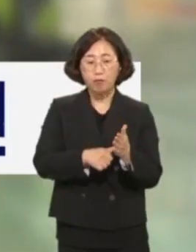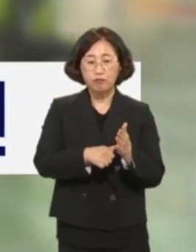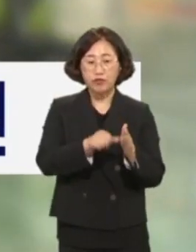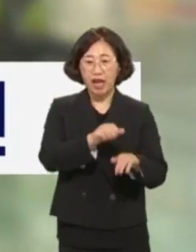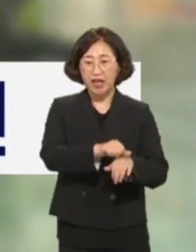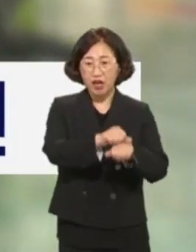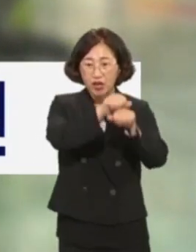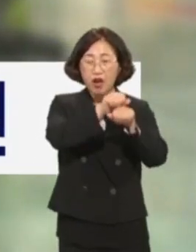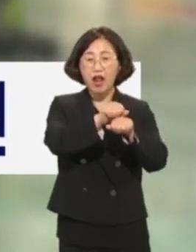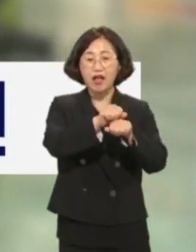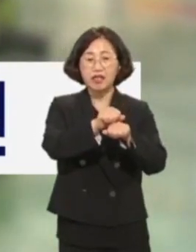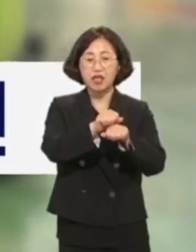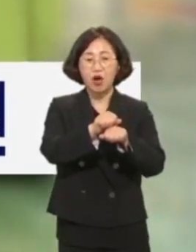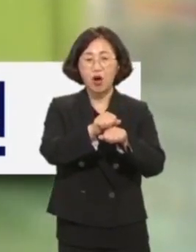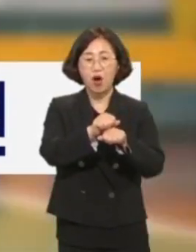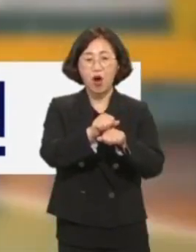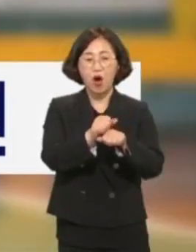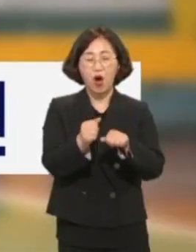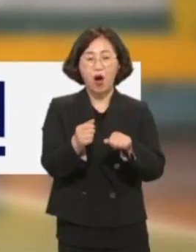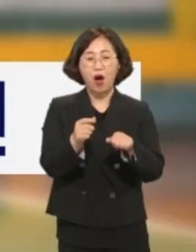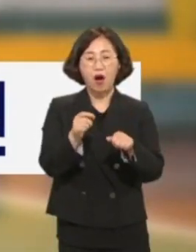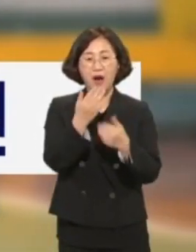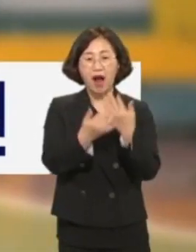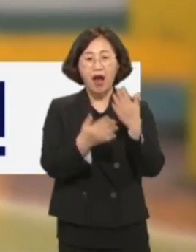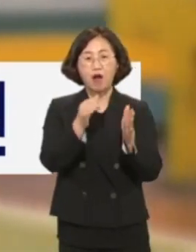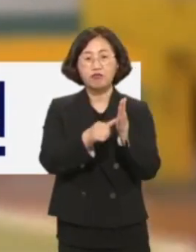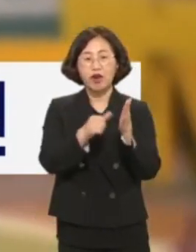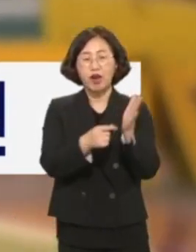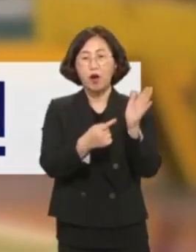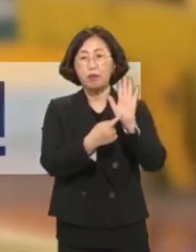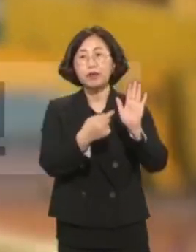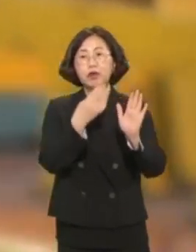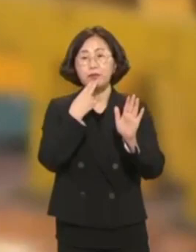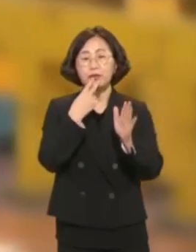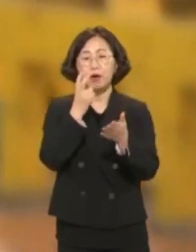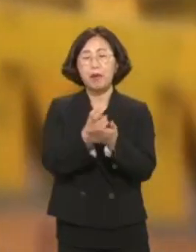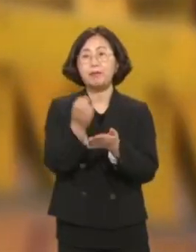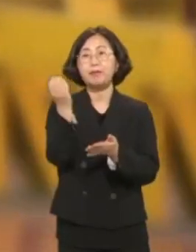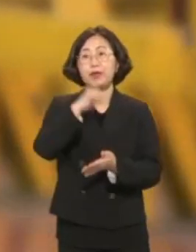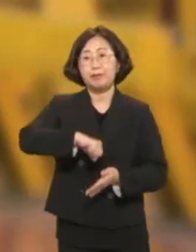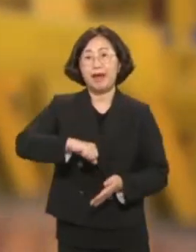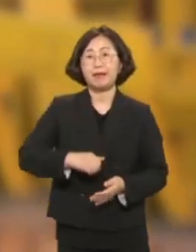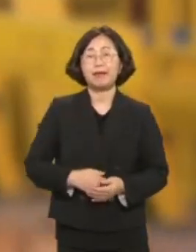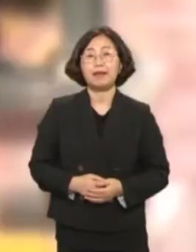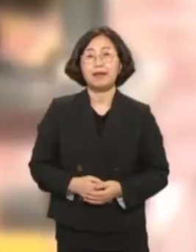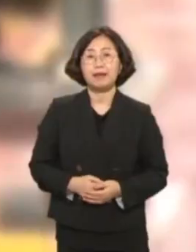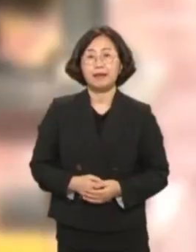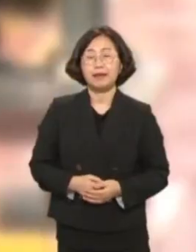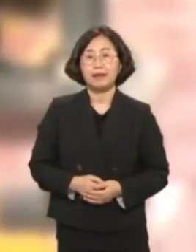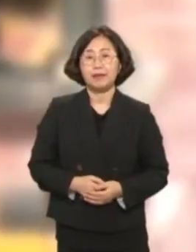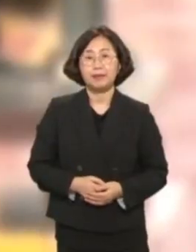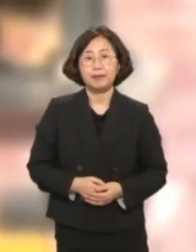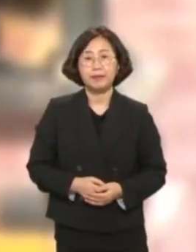적재하면서 특수 가현물이라고 표시하지 않는 등 소방법을 위반했다고 밝혔습니다